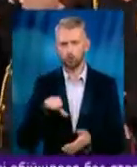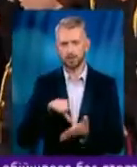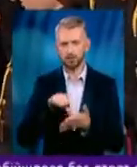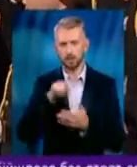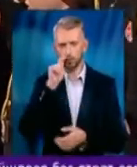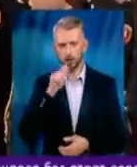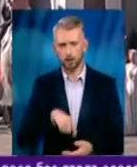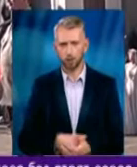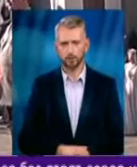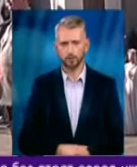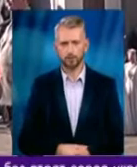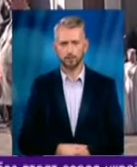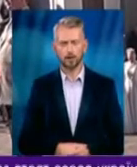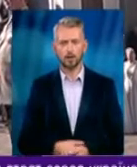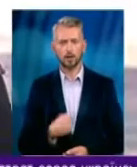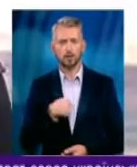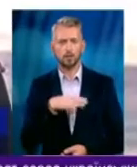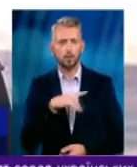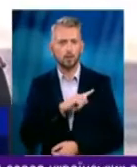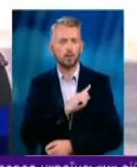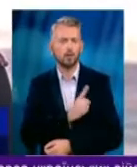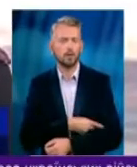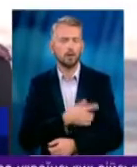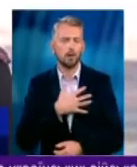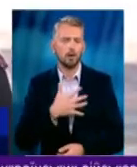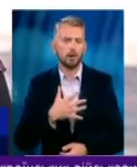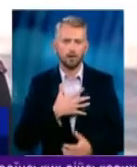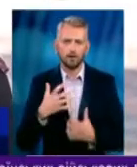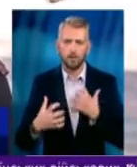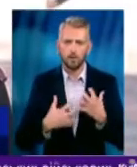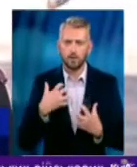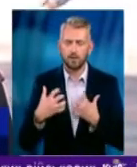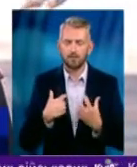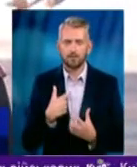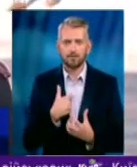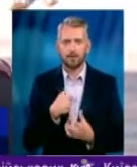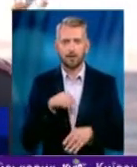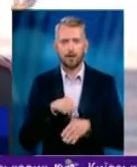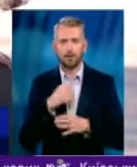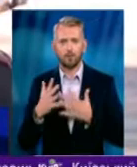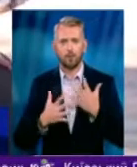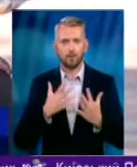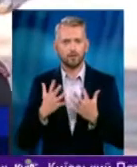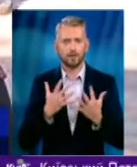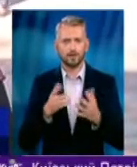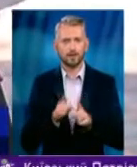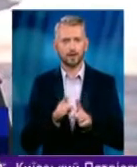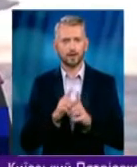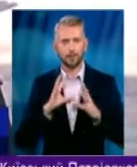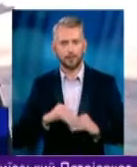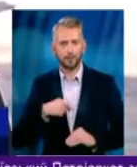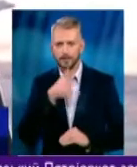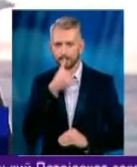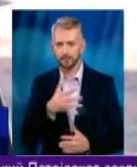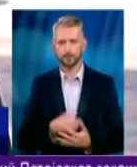представляти. У мене було дуже сильне хвилювання, я просто не міг емоцій, так, ну, ось таке. Я